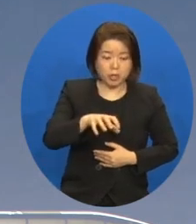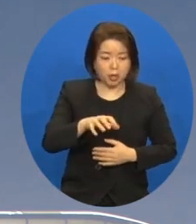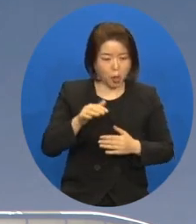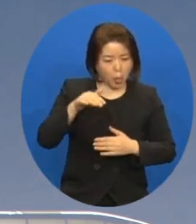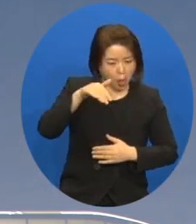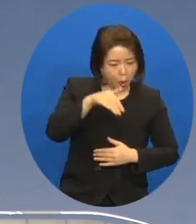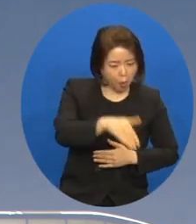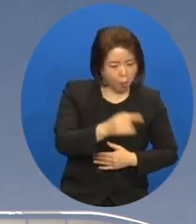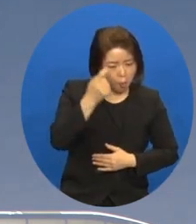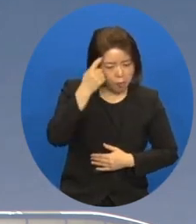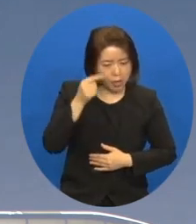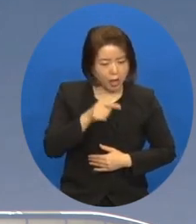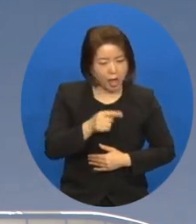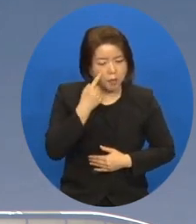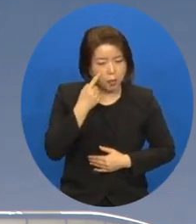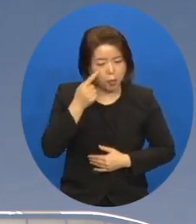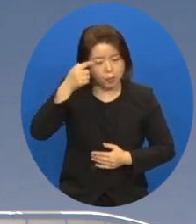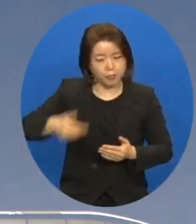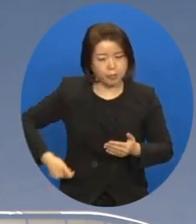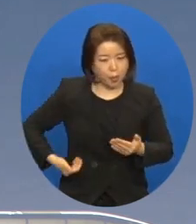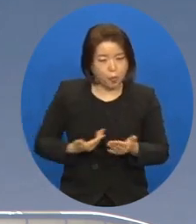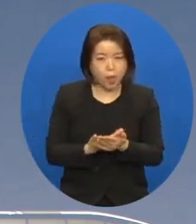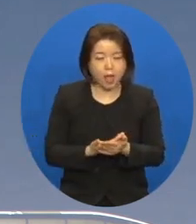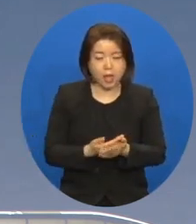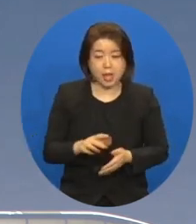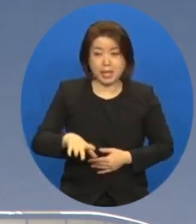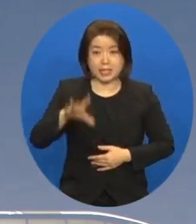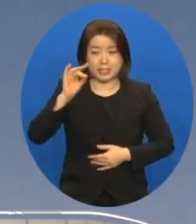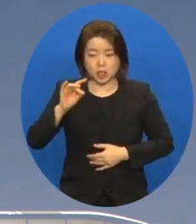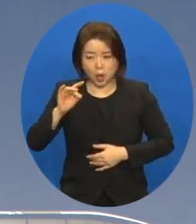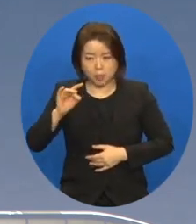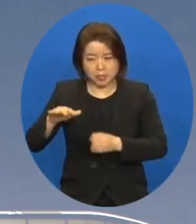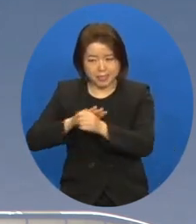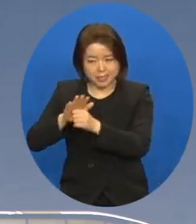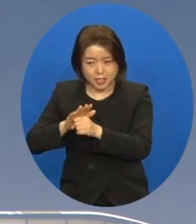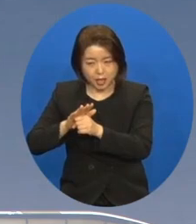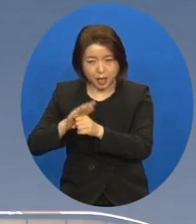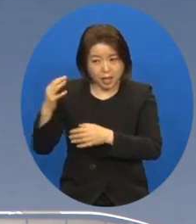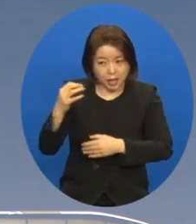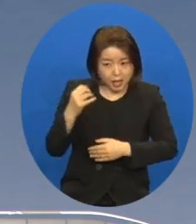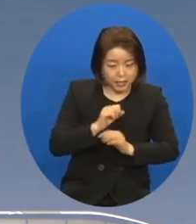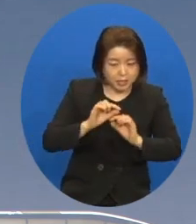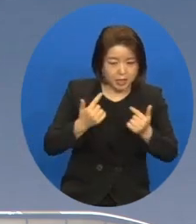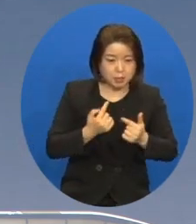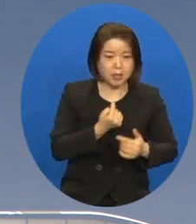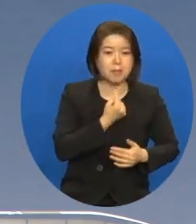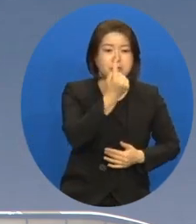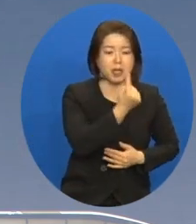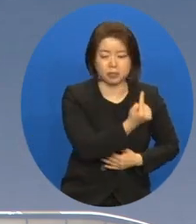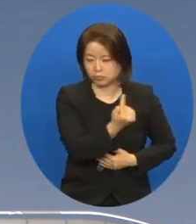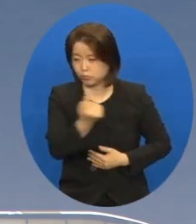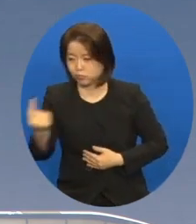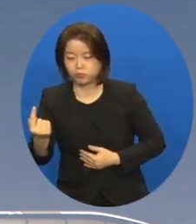떨어졌는지를 생각하고 회개하여 처음 행위를 가지지 아니하면 촛대를 옮기리라.